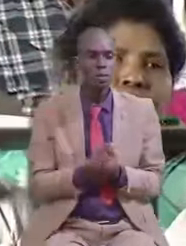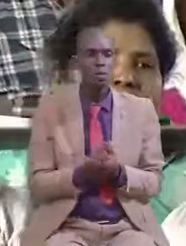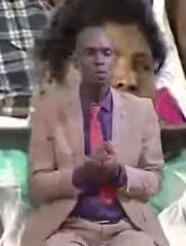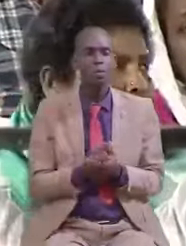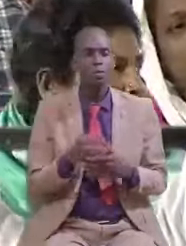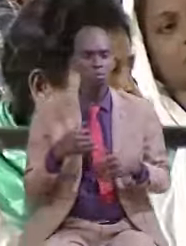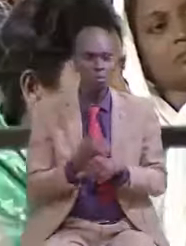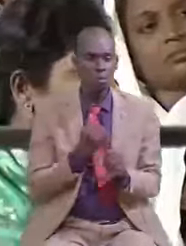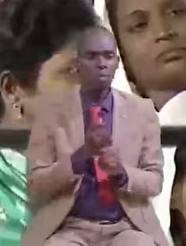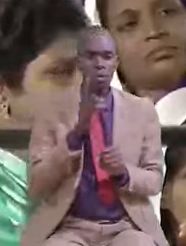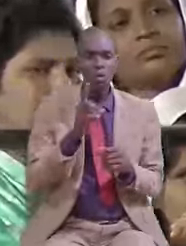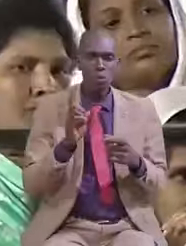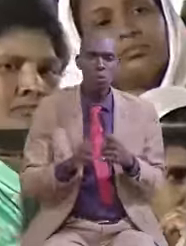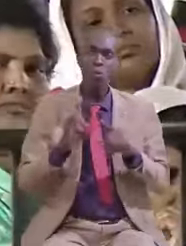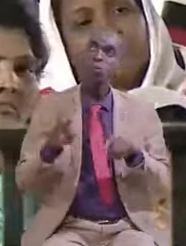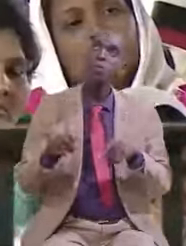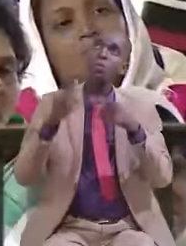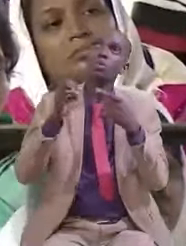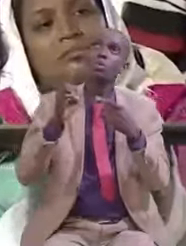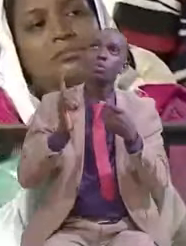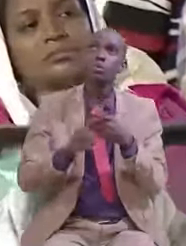qui te qualifie d'aller vers Dieu au ciel.